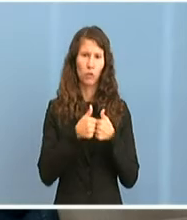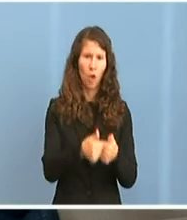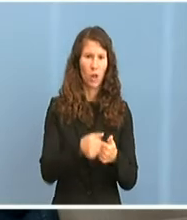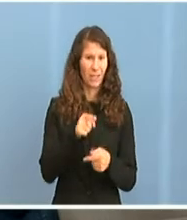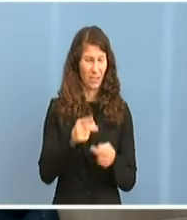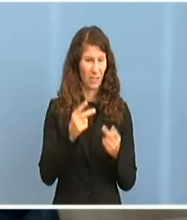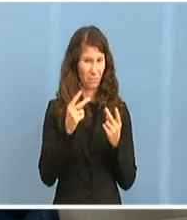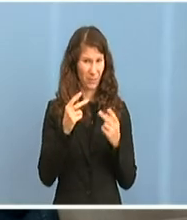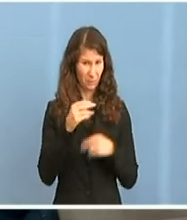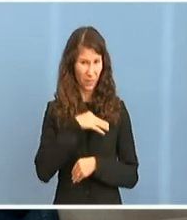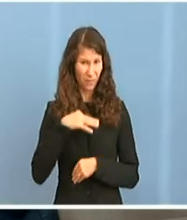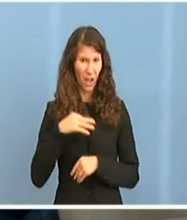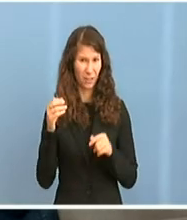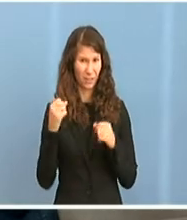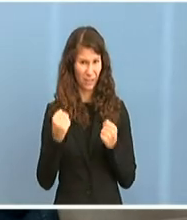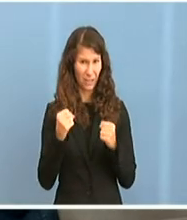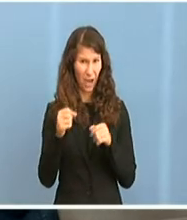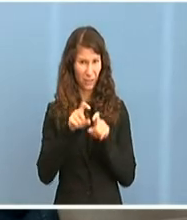wird?